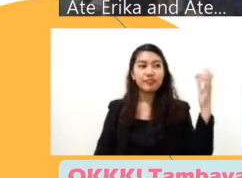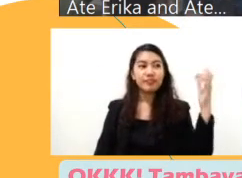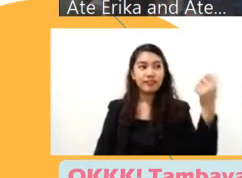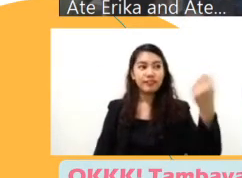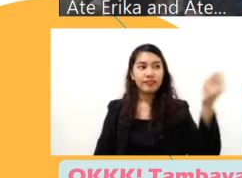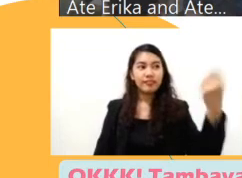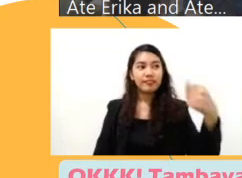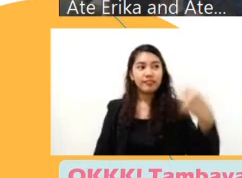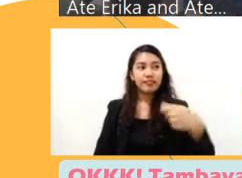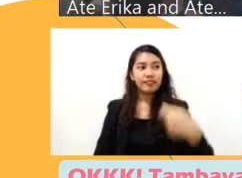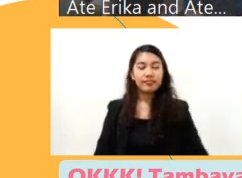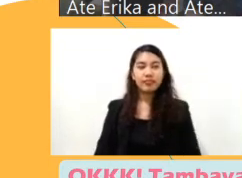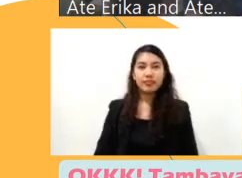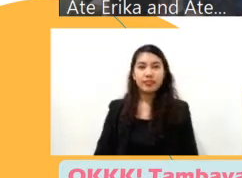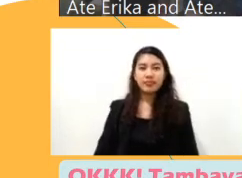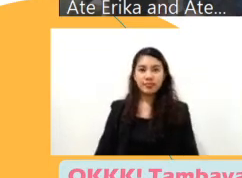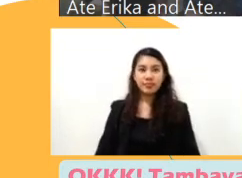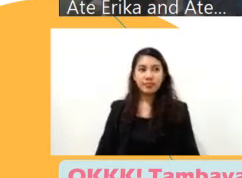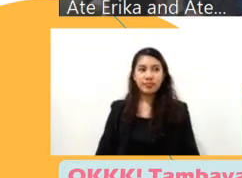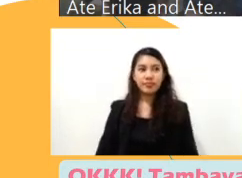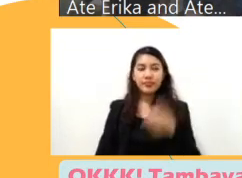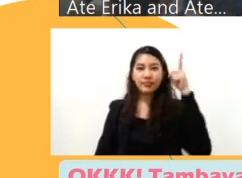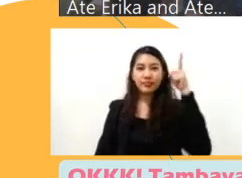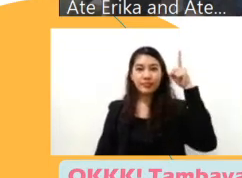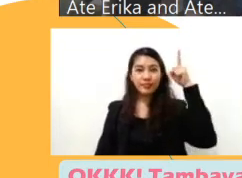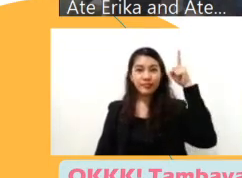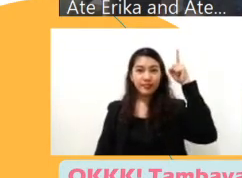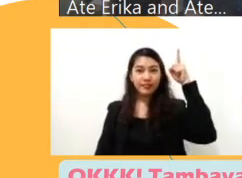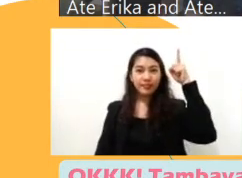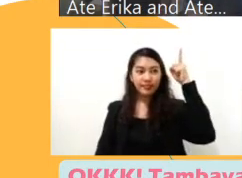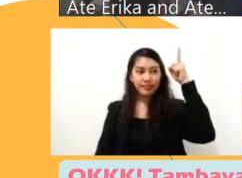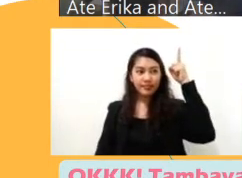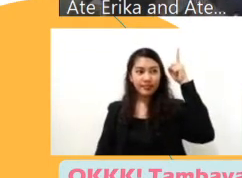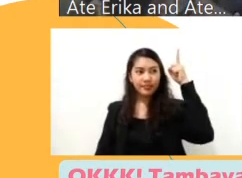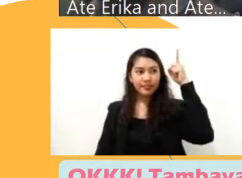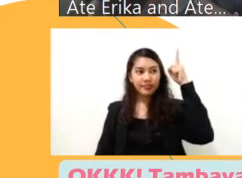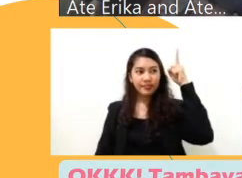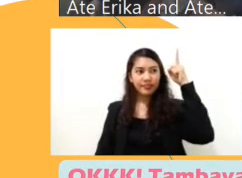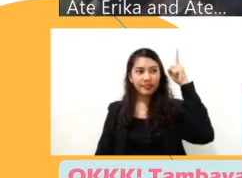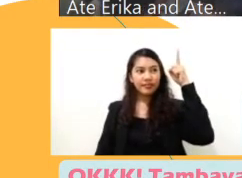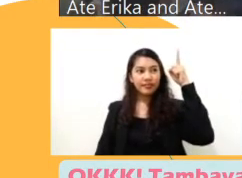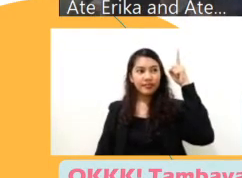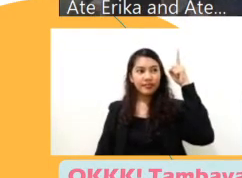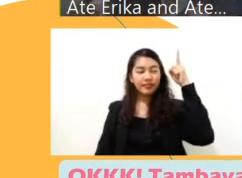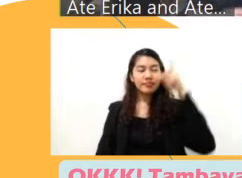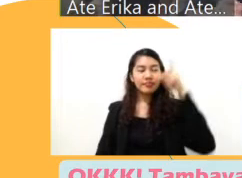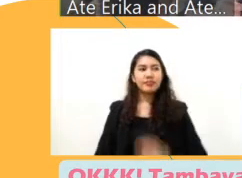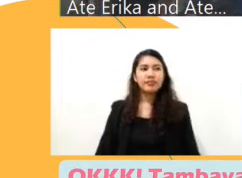Kulay.